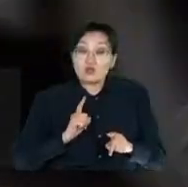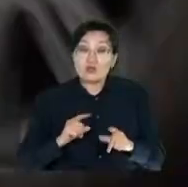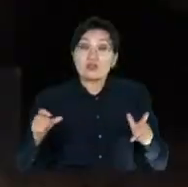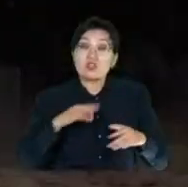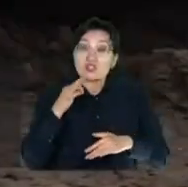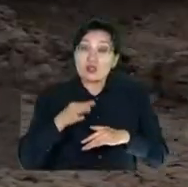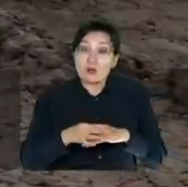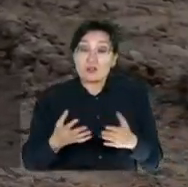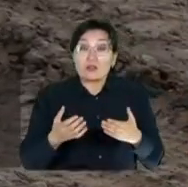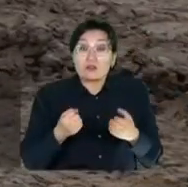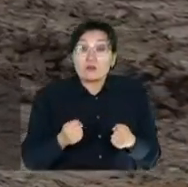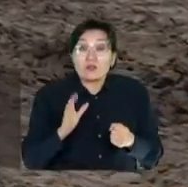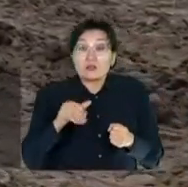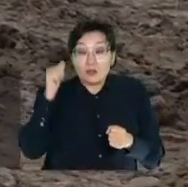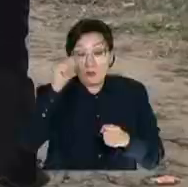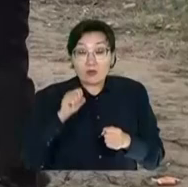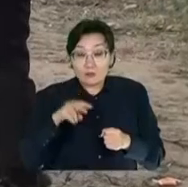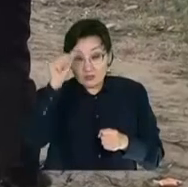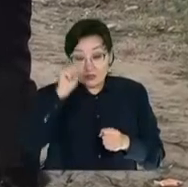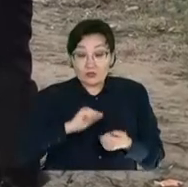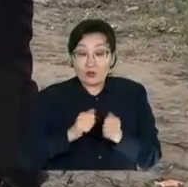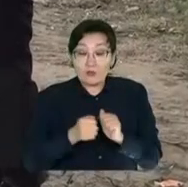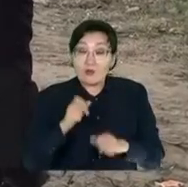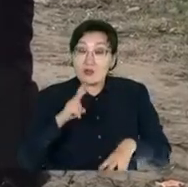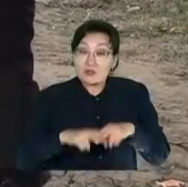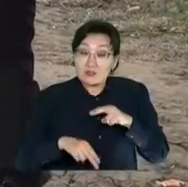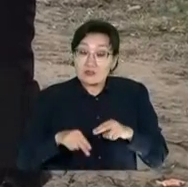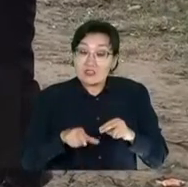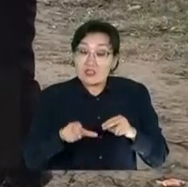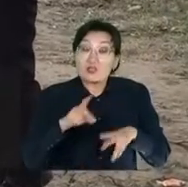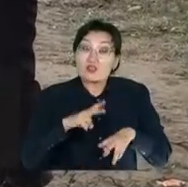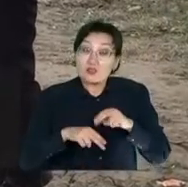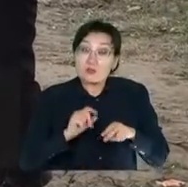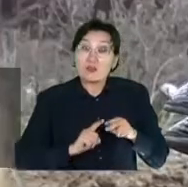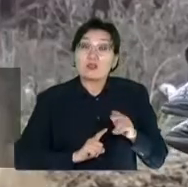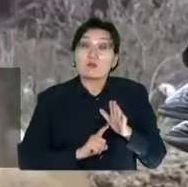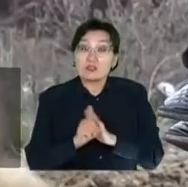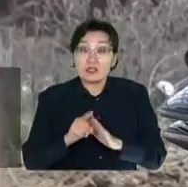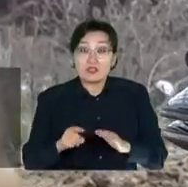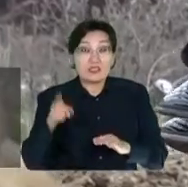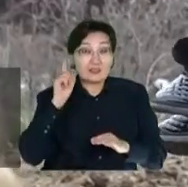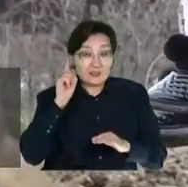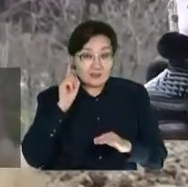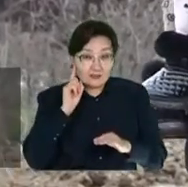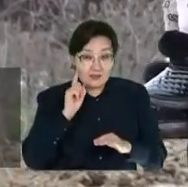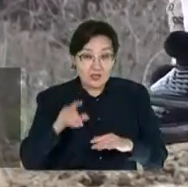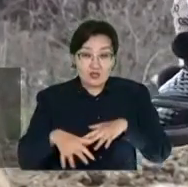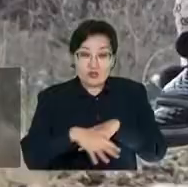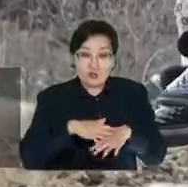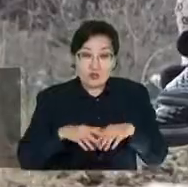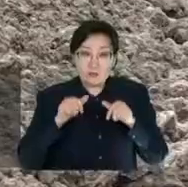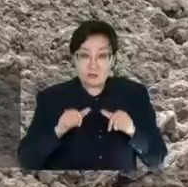жауабын алып қайтты. Алдағы жылдың сәуір айында тас жол төсеу басталады дегенде естіген жұрт биыл жолға ақшаны қалтамыздан